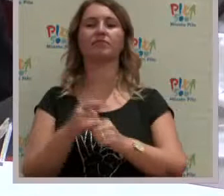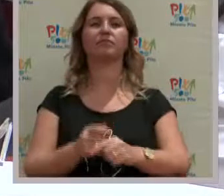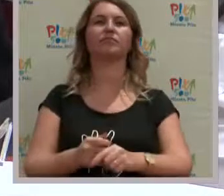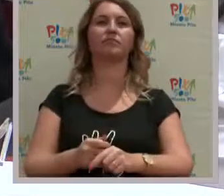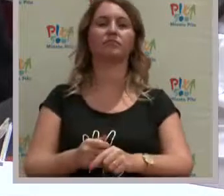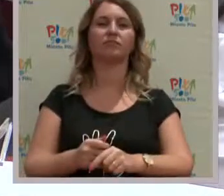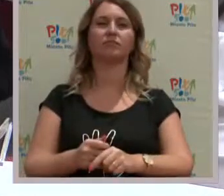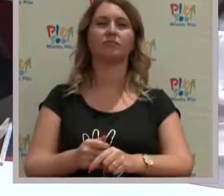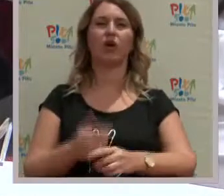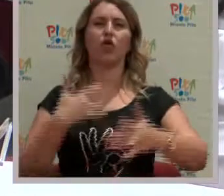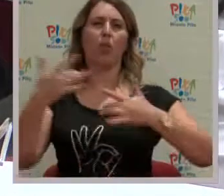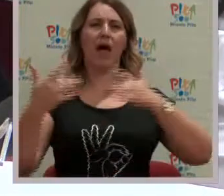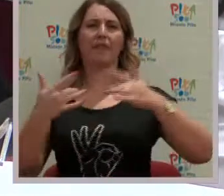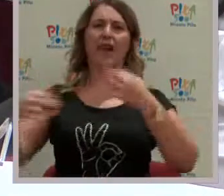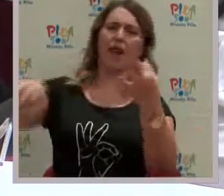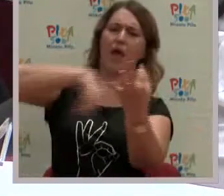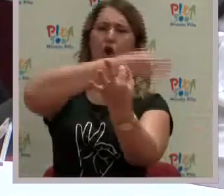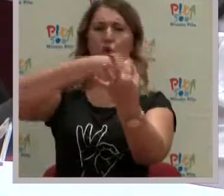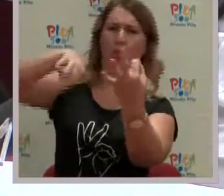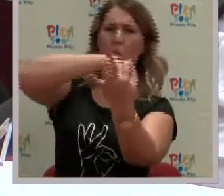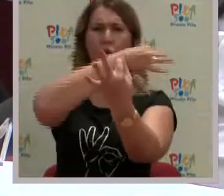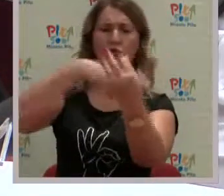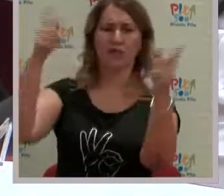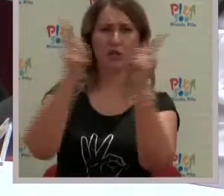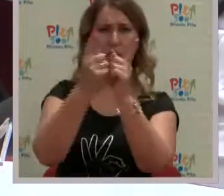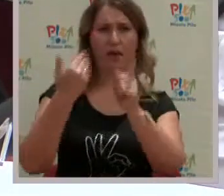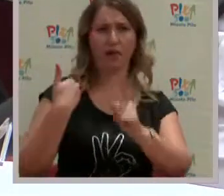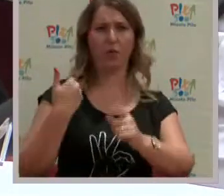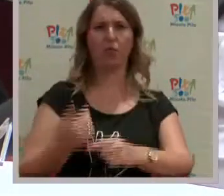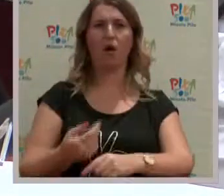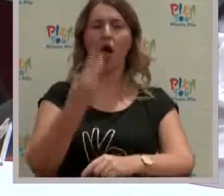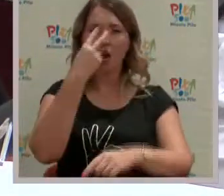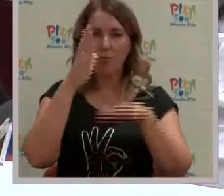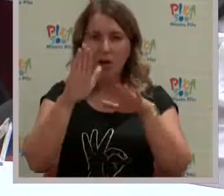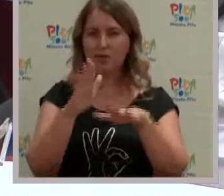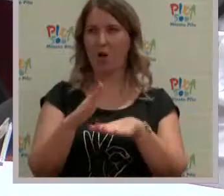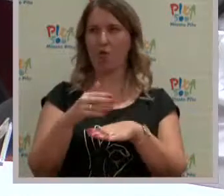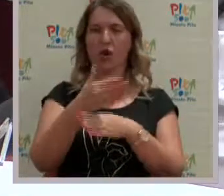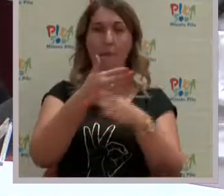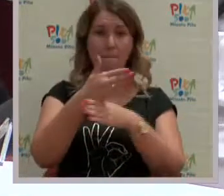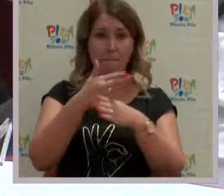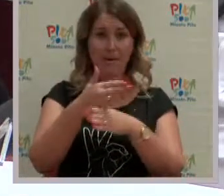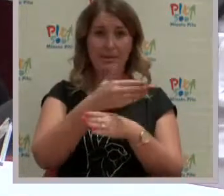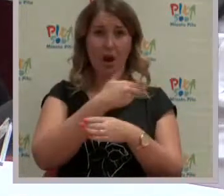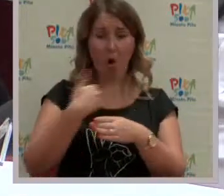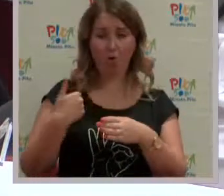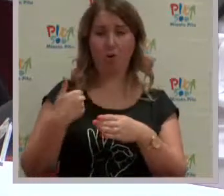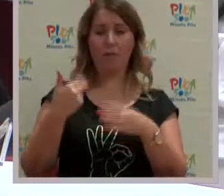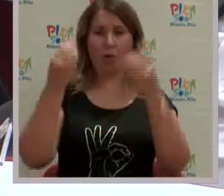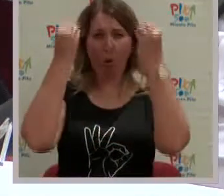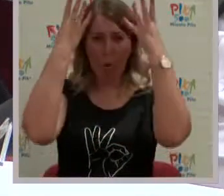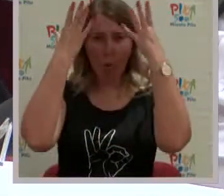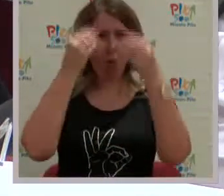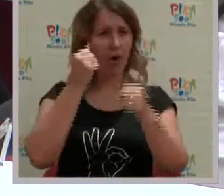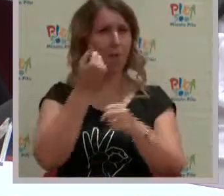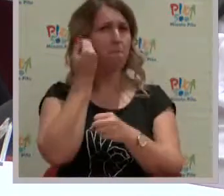widowisko teatralno-muzyczne pokazało, jakich mamy zdolnych ludzi działających w kulturze, że